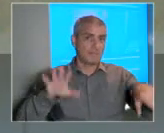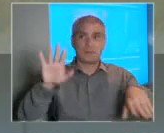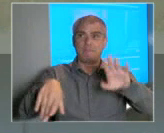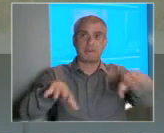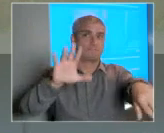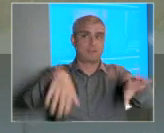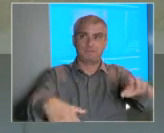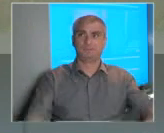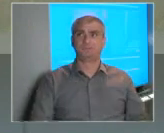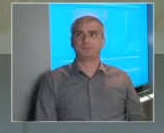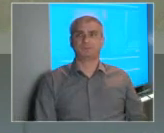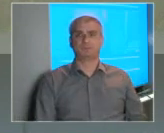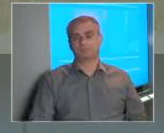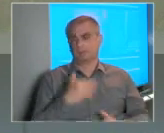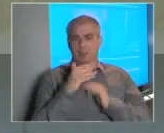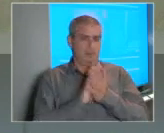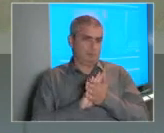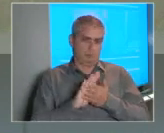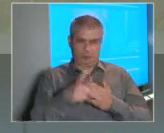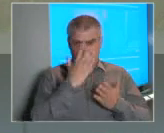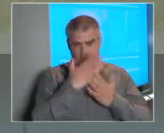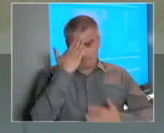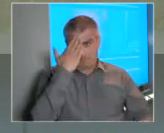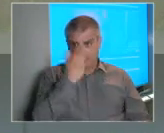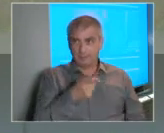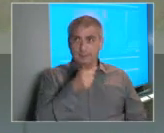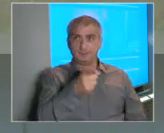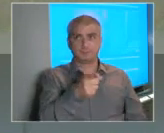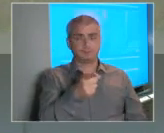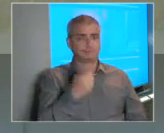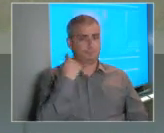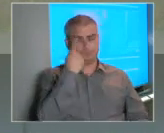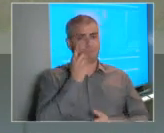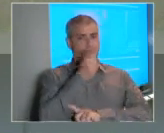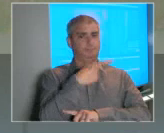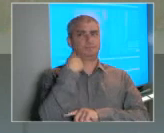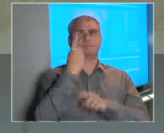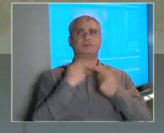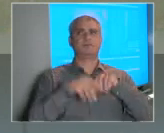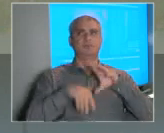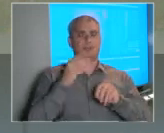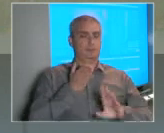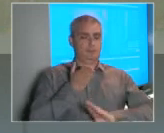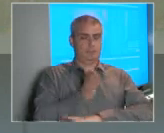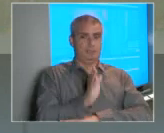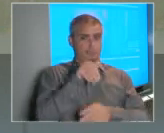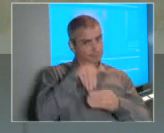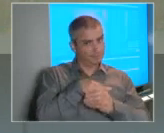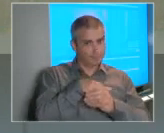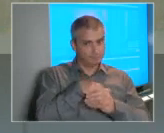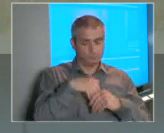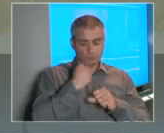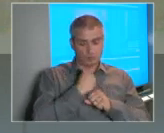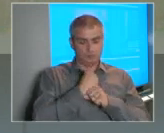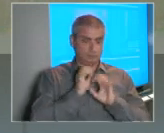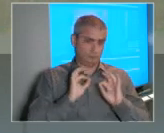מהסוג הזה. בדיוק. אז בעצם התהליך הוא פשוט, הוא מוכר לכם, אתם מזדהים בפני ועדת הקלפי, נכנסים פנימה, עושים